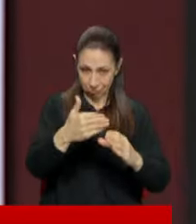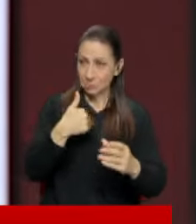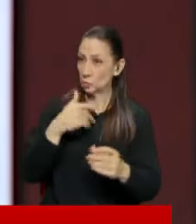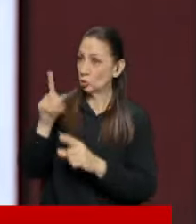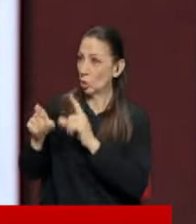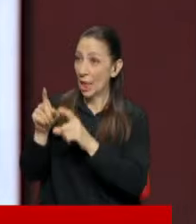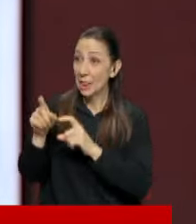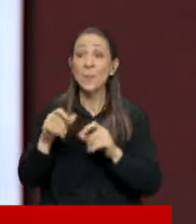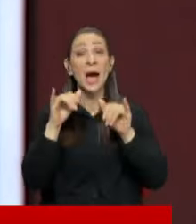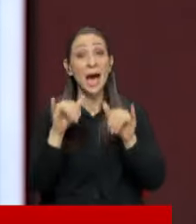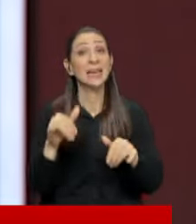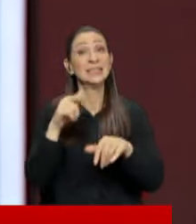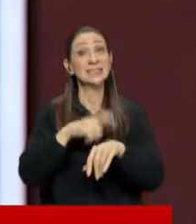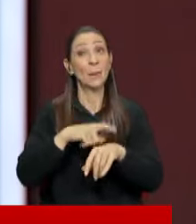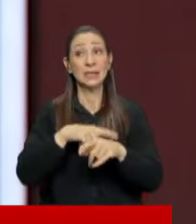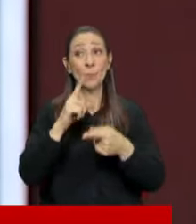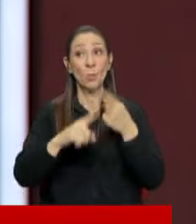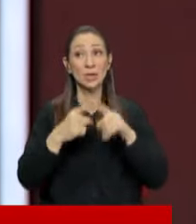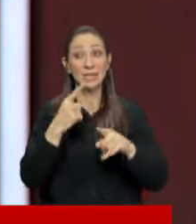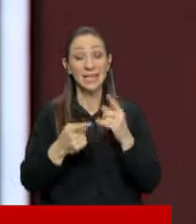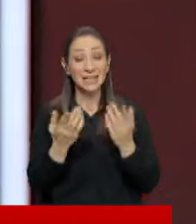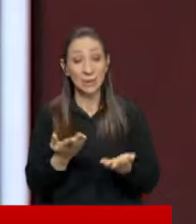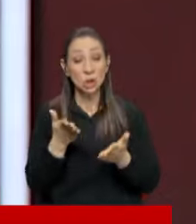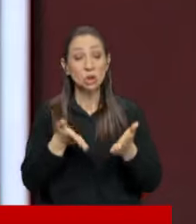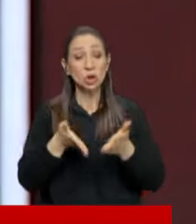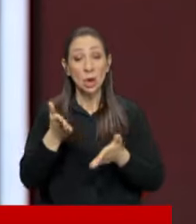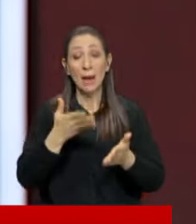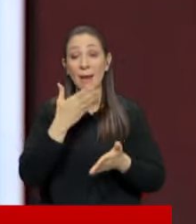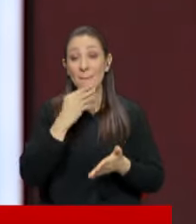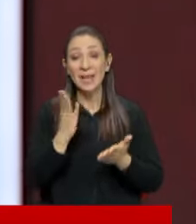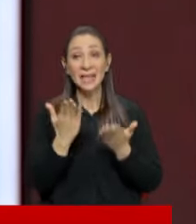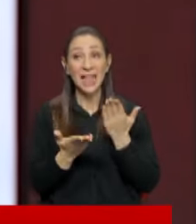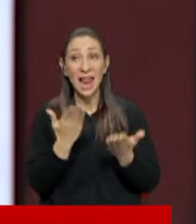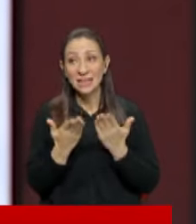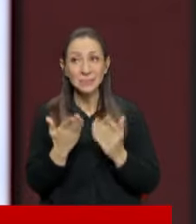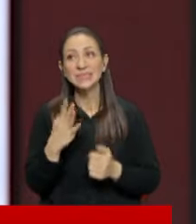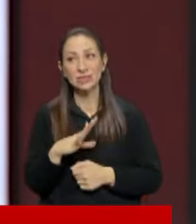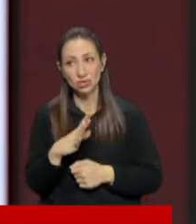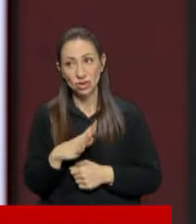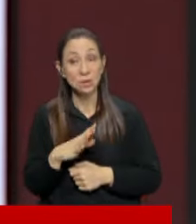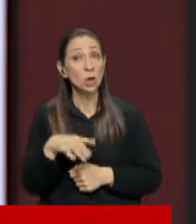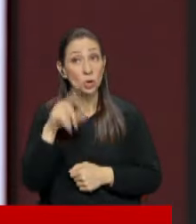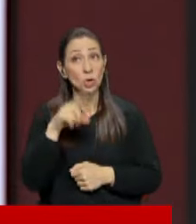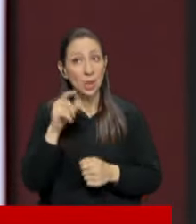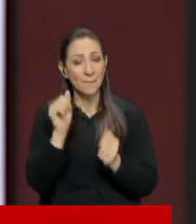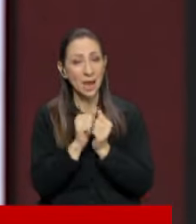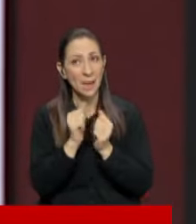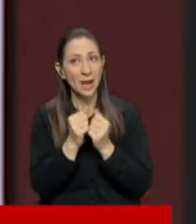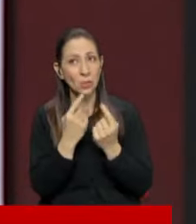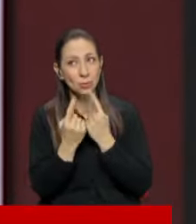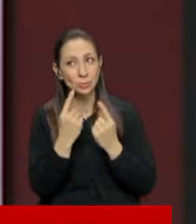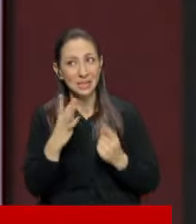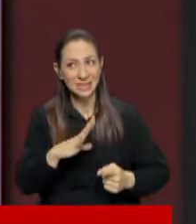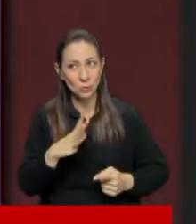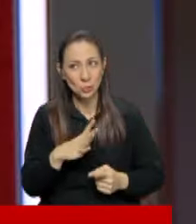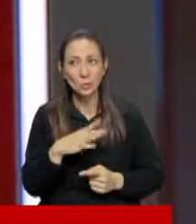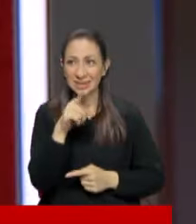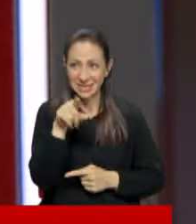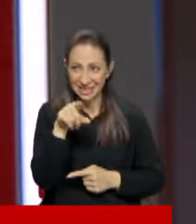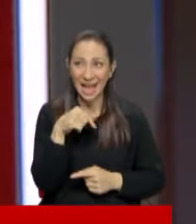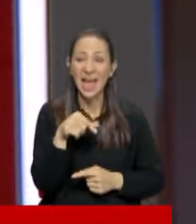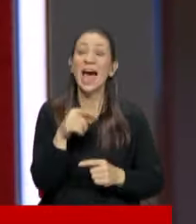Aynı zamanda siyaset değerlendirmesi, sokak emekler değerlendirmesi de isteyeceğiz. Gündemi de birlikte yorumlamak istiyoruz efendim